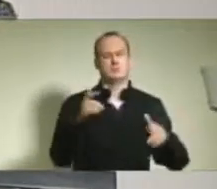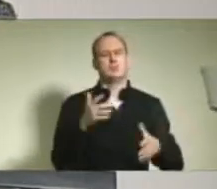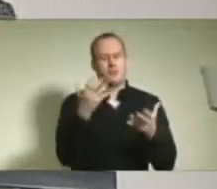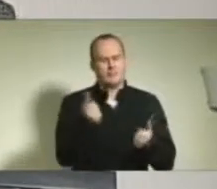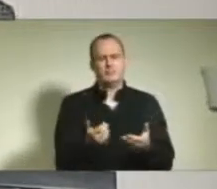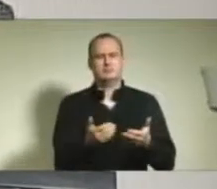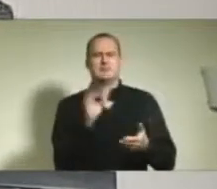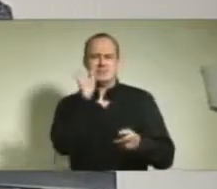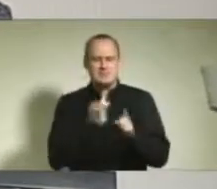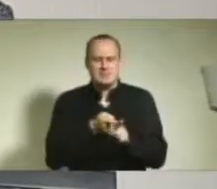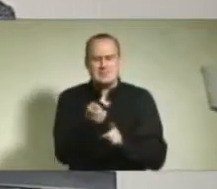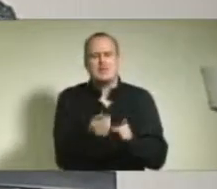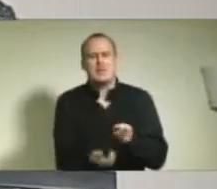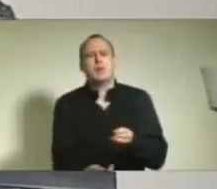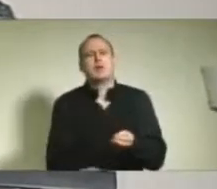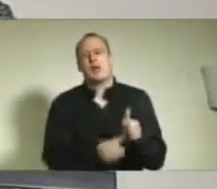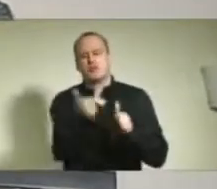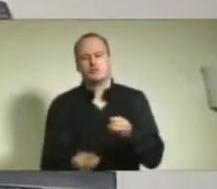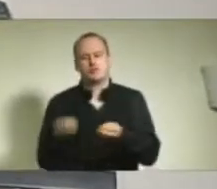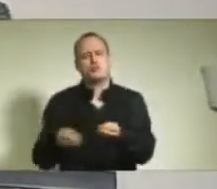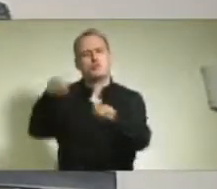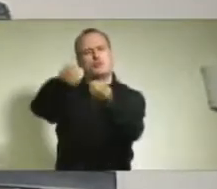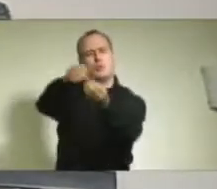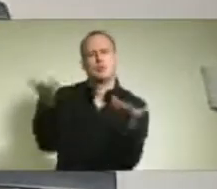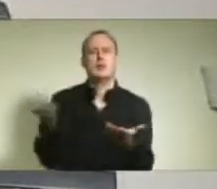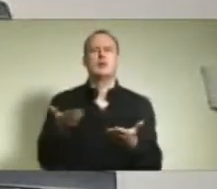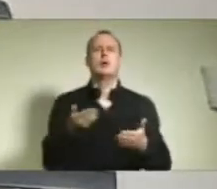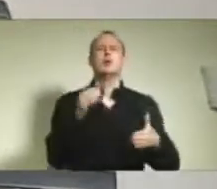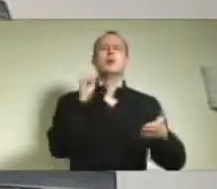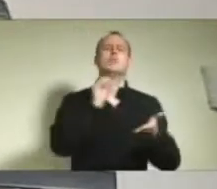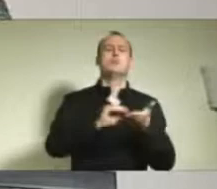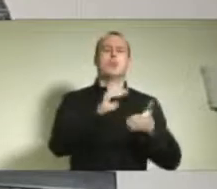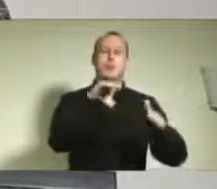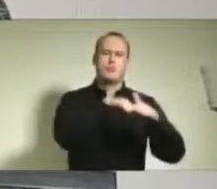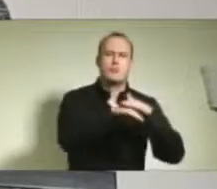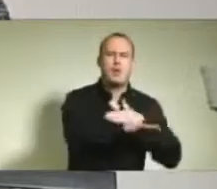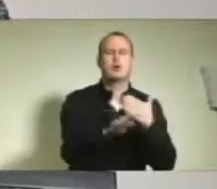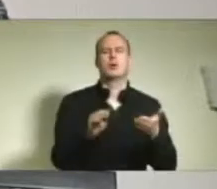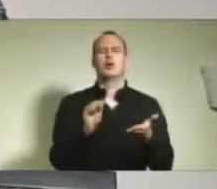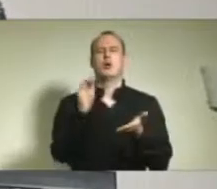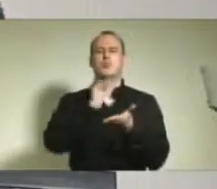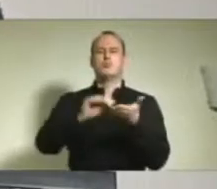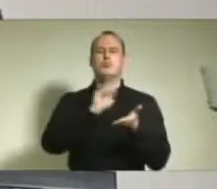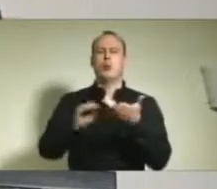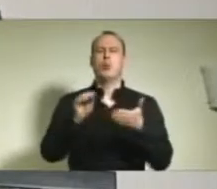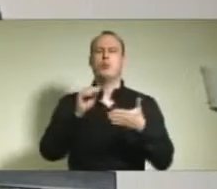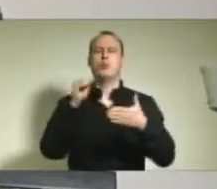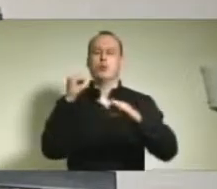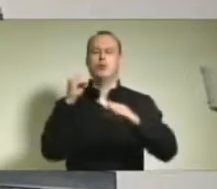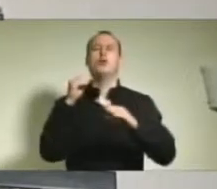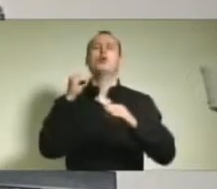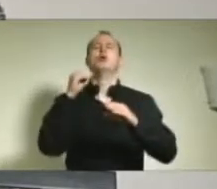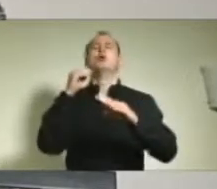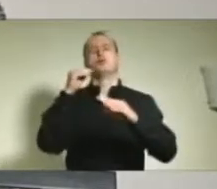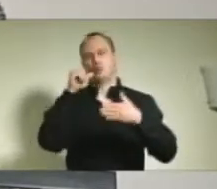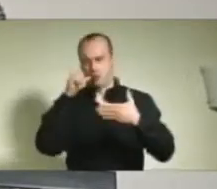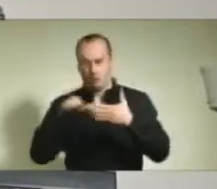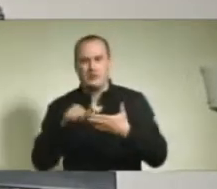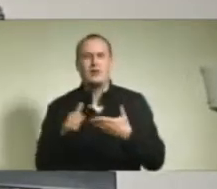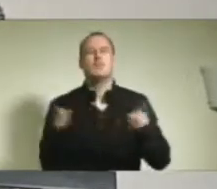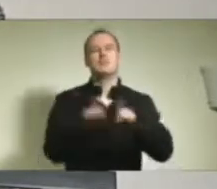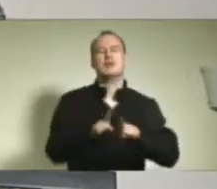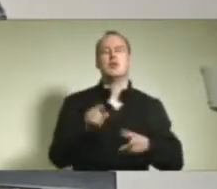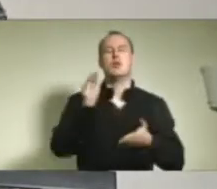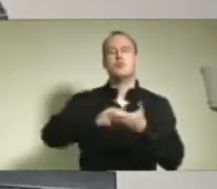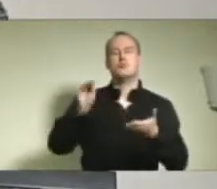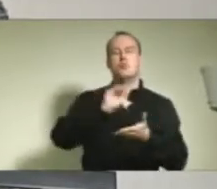bureaux, des bureaux banques, des bureaux courriers, des bureaux automates, etc. Ça, c'est aussi un grand projet qui va venir pour encore plus satisfaire